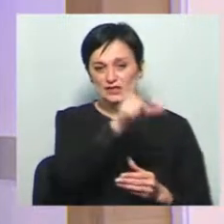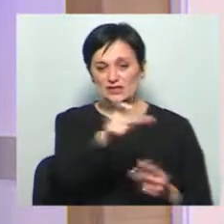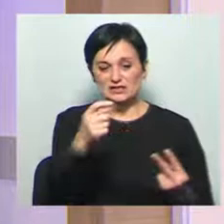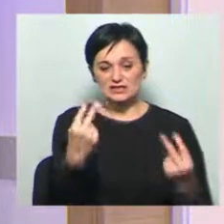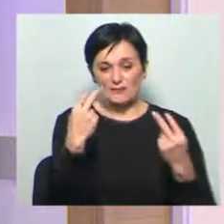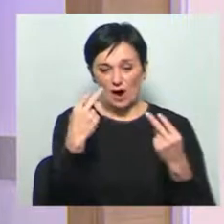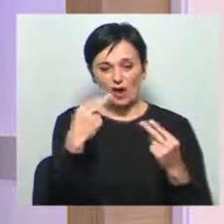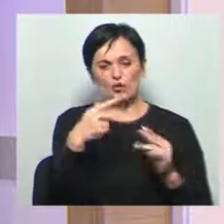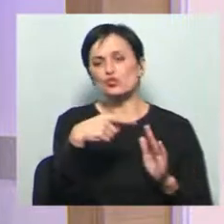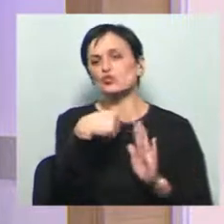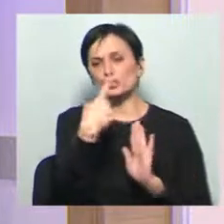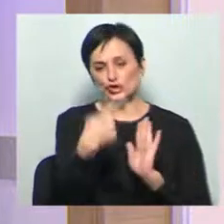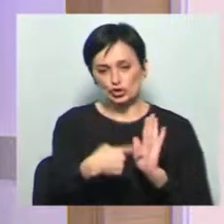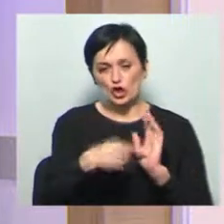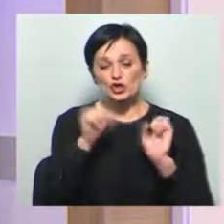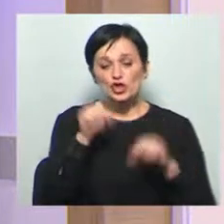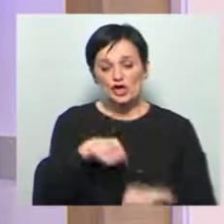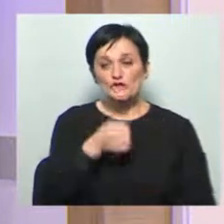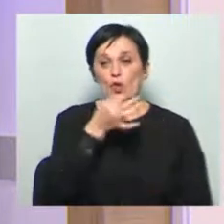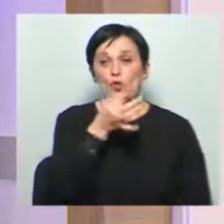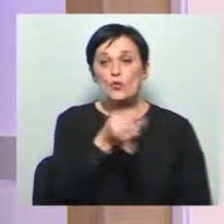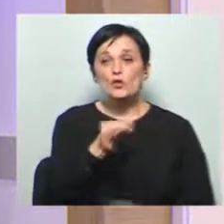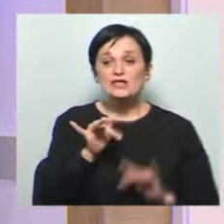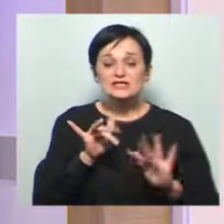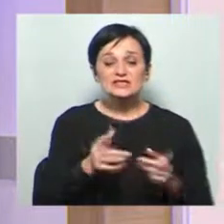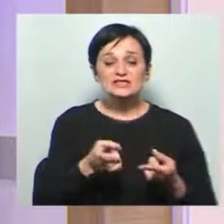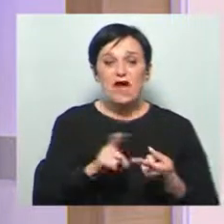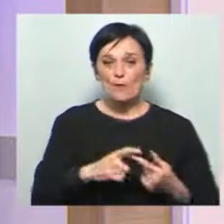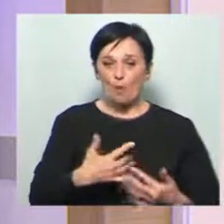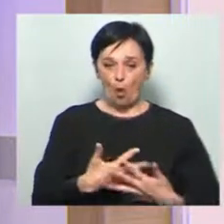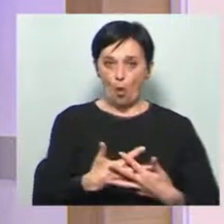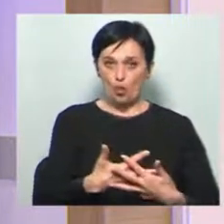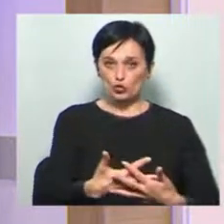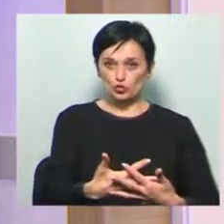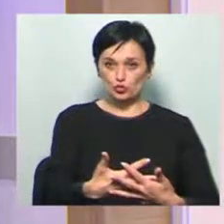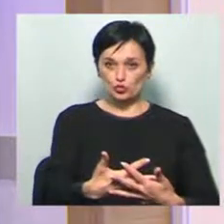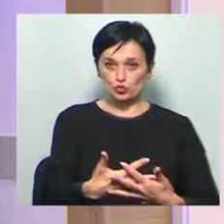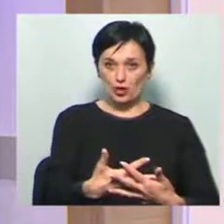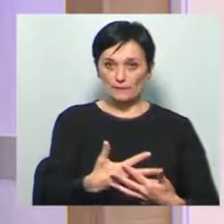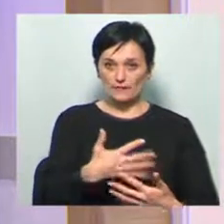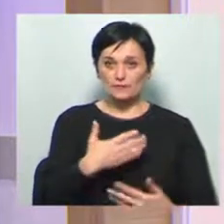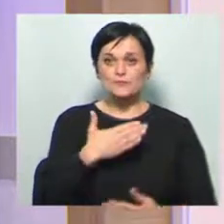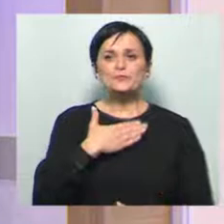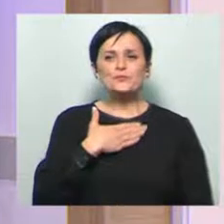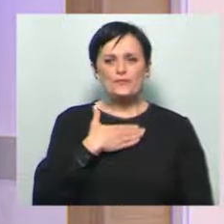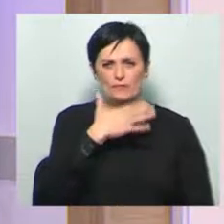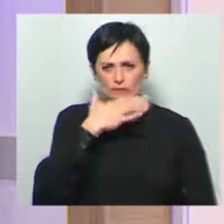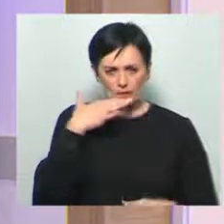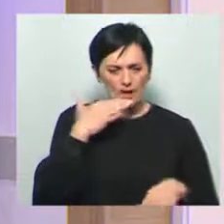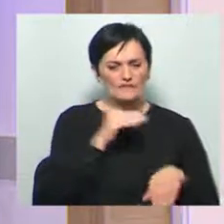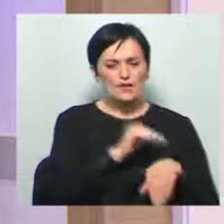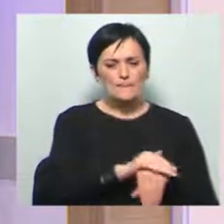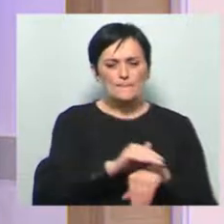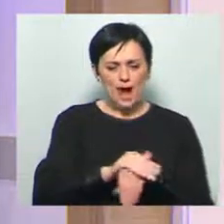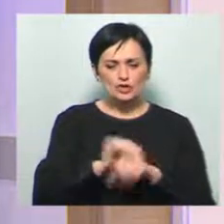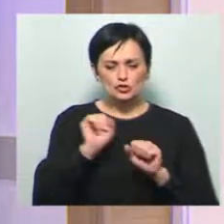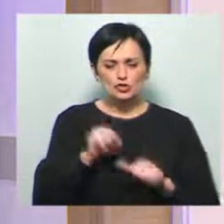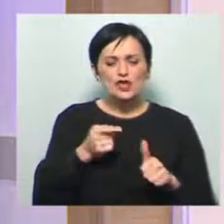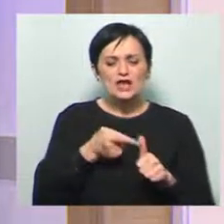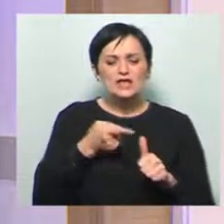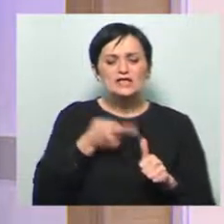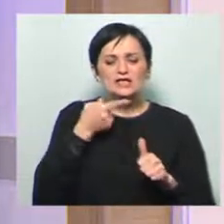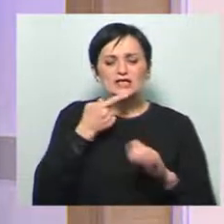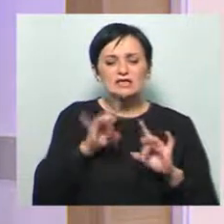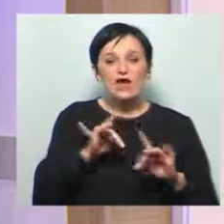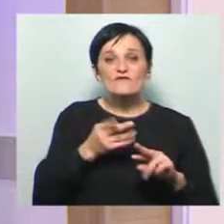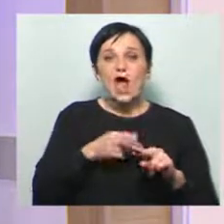კითხვებს შეგვიძლია ვუპასუხოთ. საქმე ეხება ორსულებს და ჩვენ ბევრი ფაქტორი შეგვიძლია დავასახელოთ, რითია